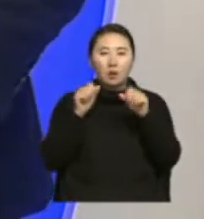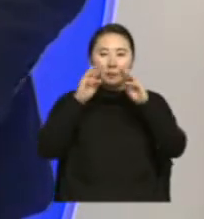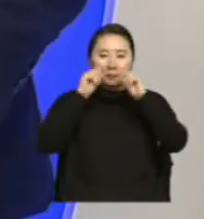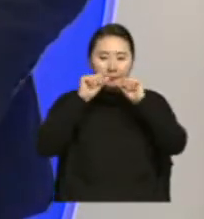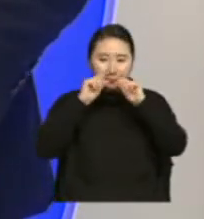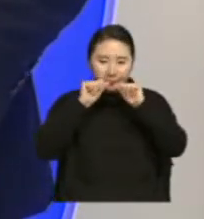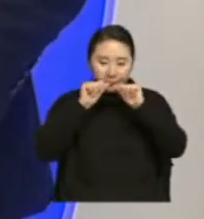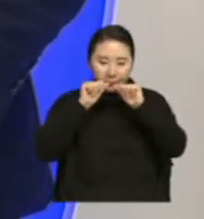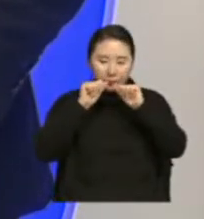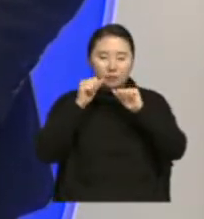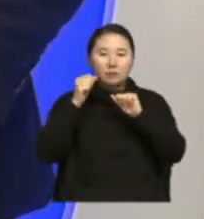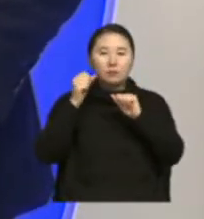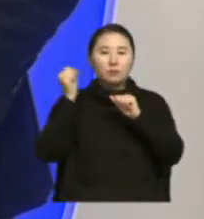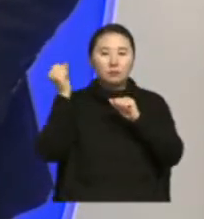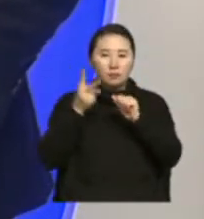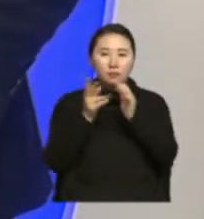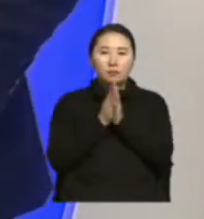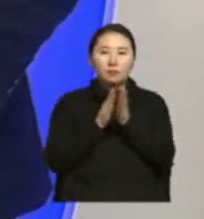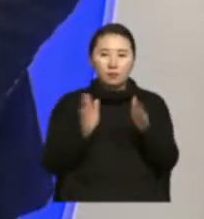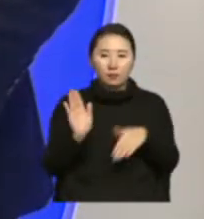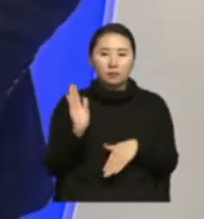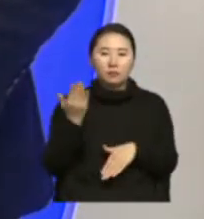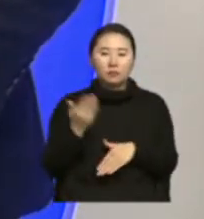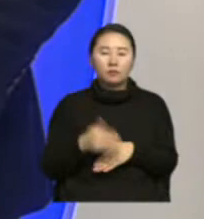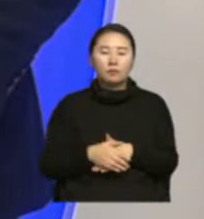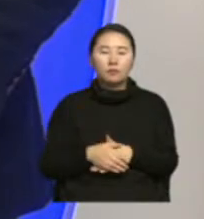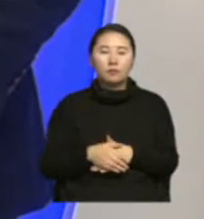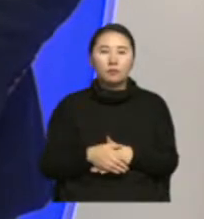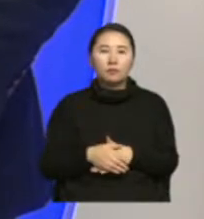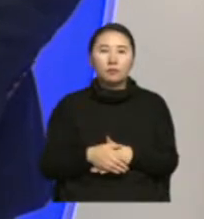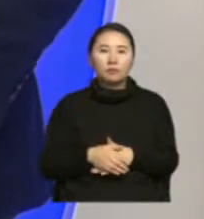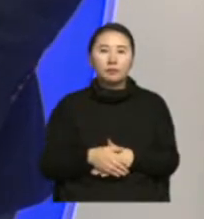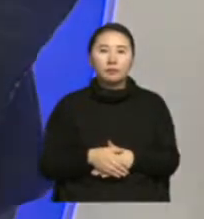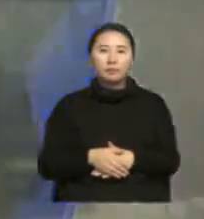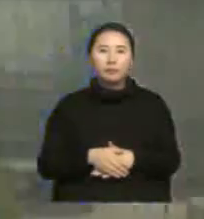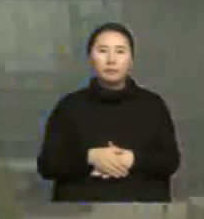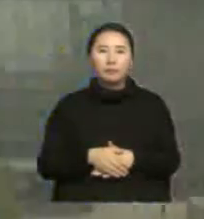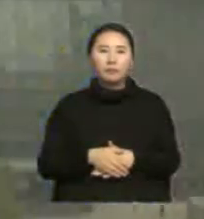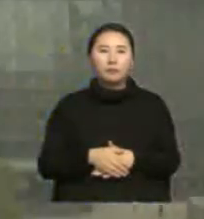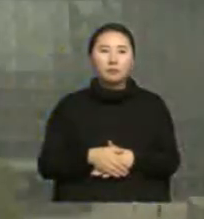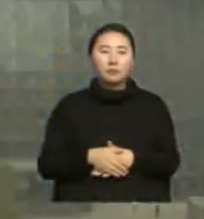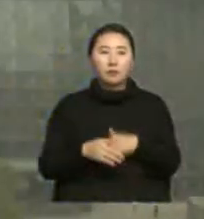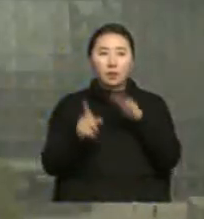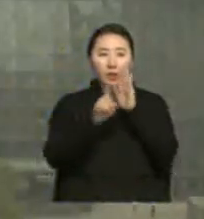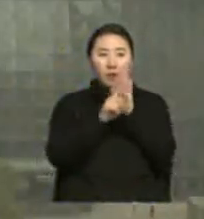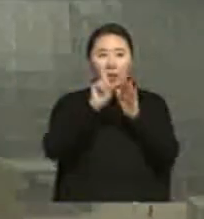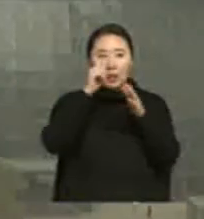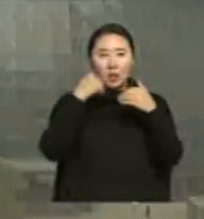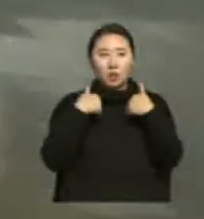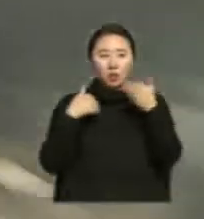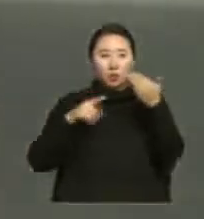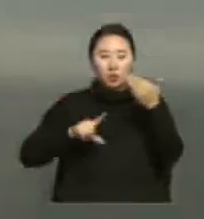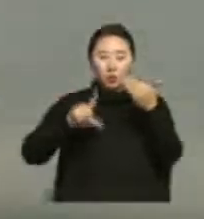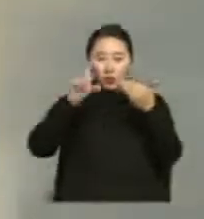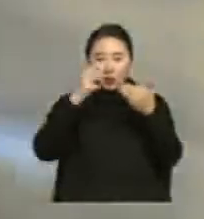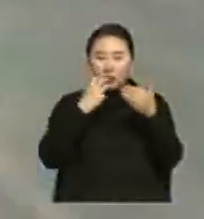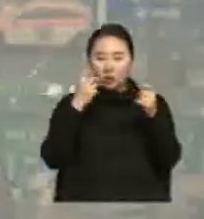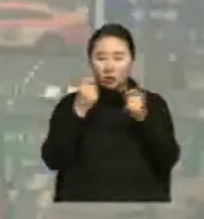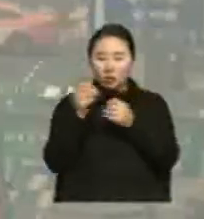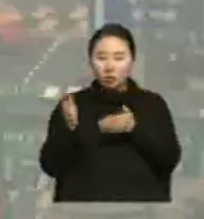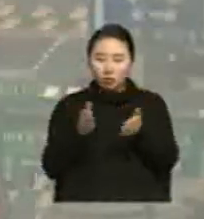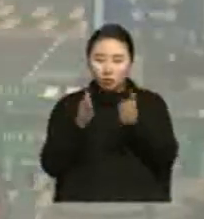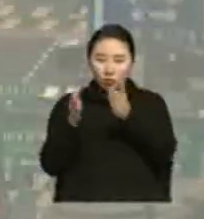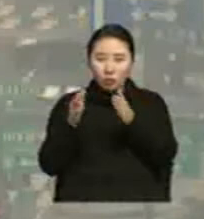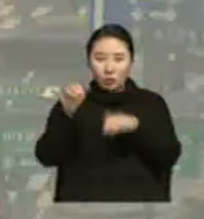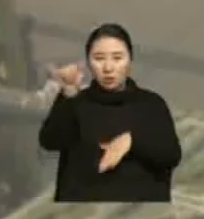겨울철 불청객 미세먼지가 다시 기승을 부릴 조짐을 보이고 있습니다. 기상청은 9일 서울과 경기 수도권을